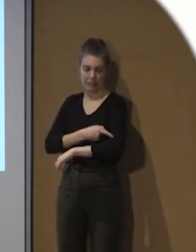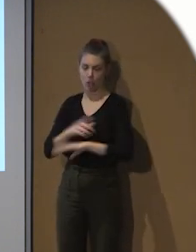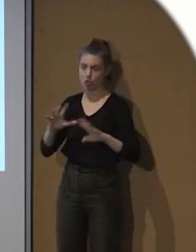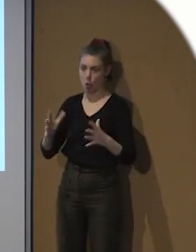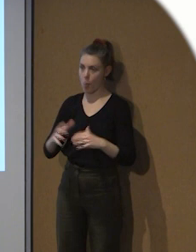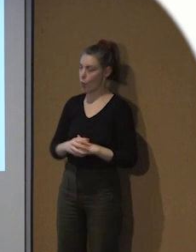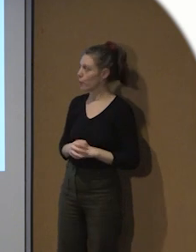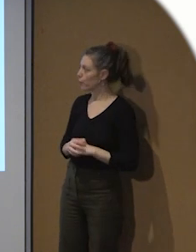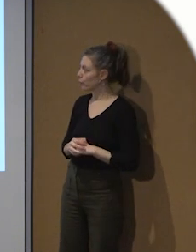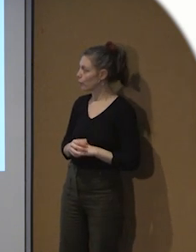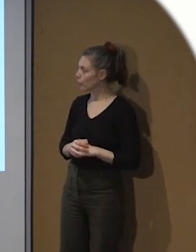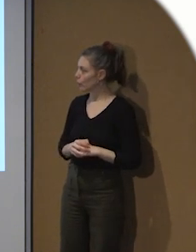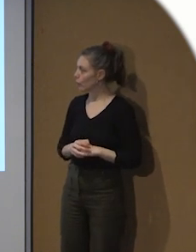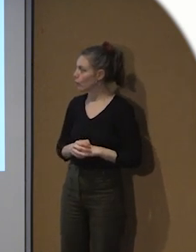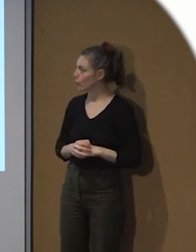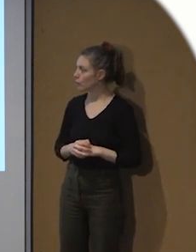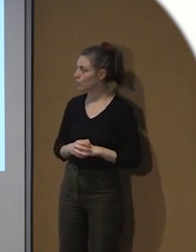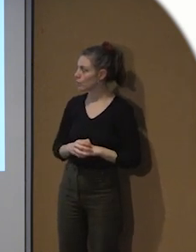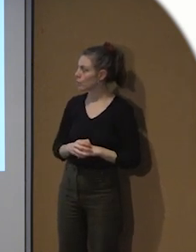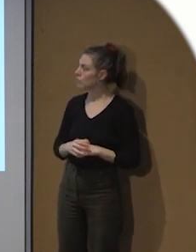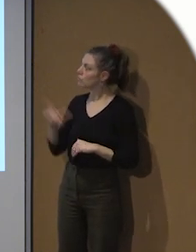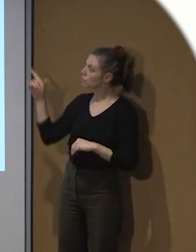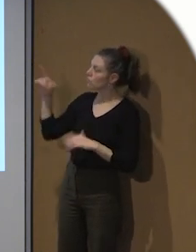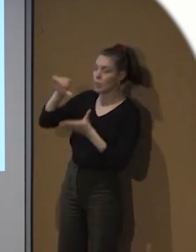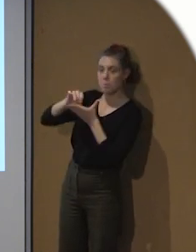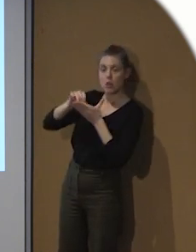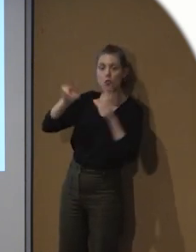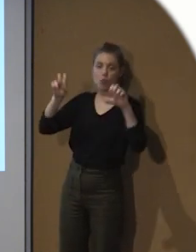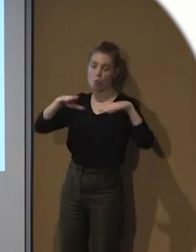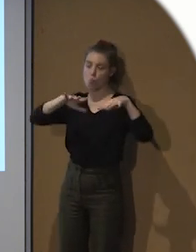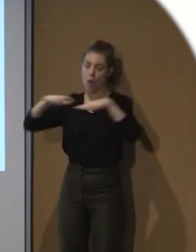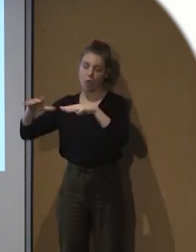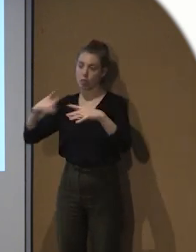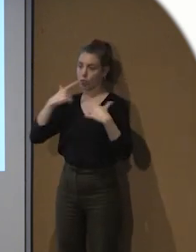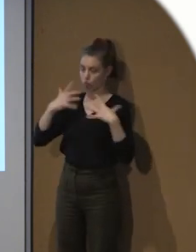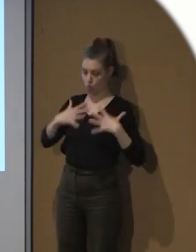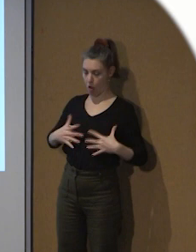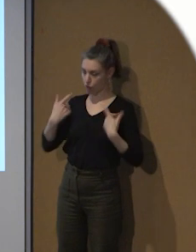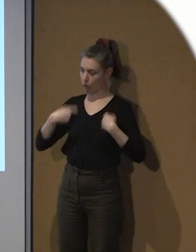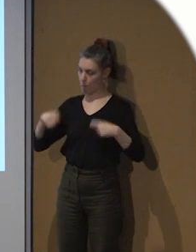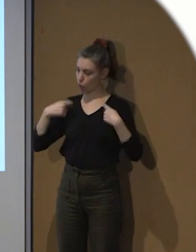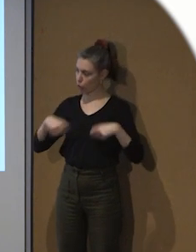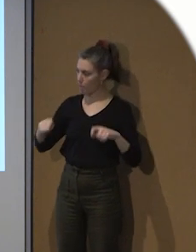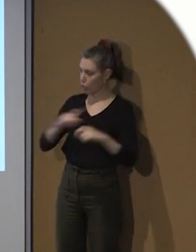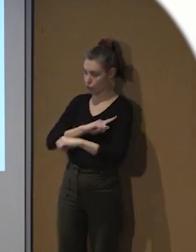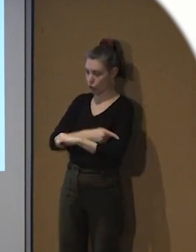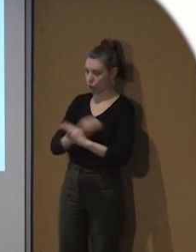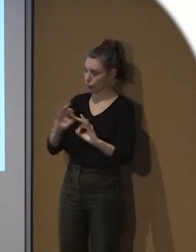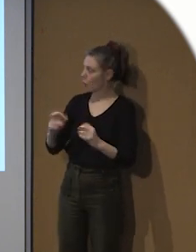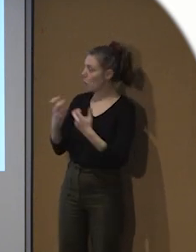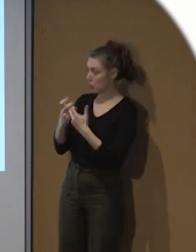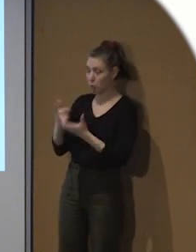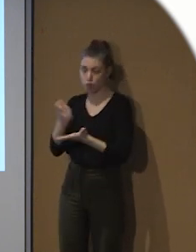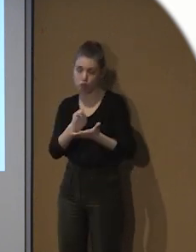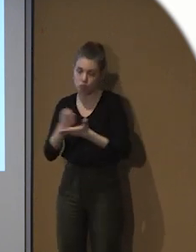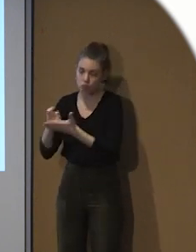Les dépenses énergétiques moyennes, donc l'activité d'intensité moyenne, l'activité minime debout, faire ses courses